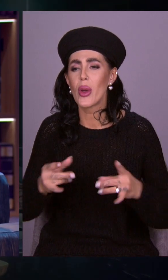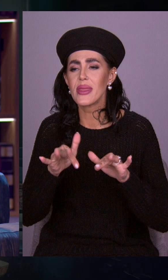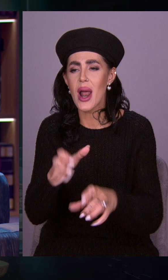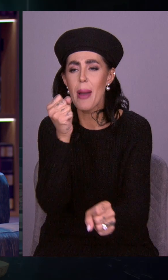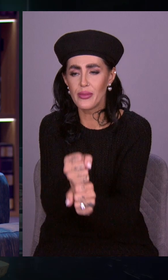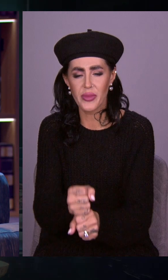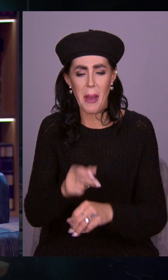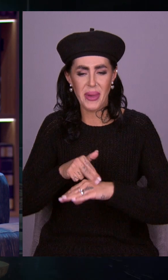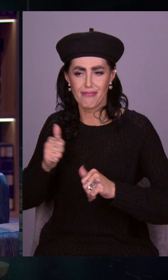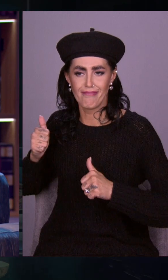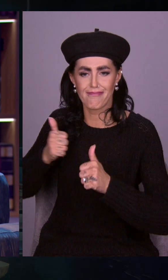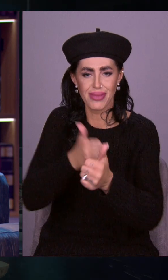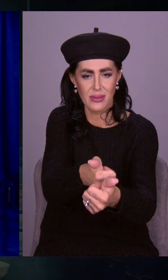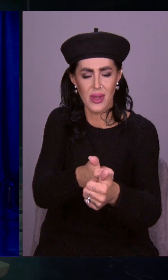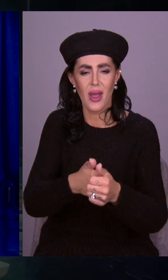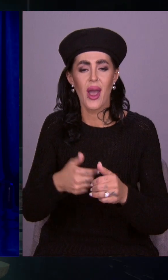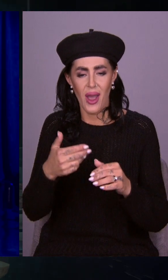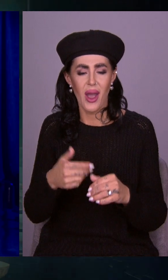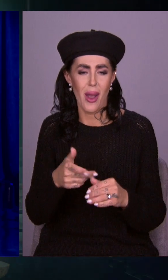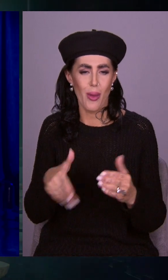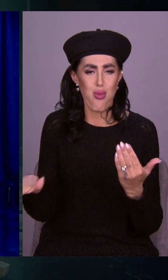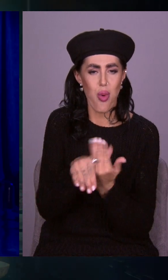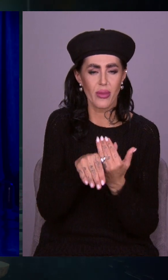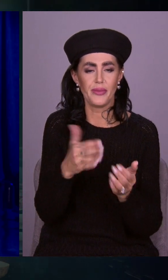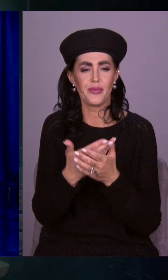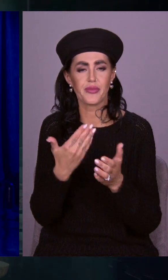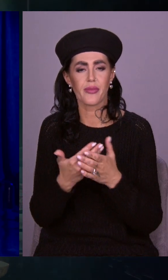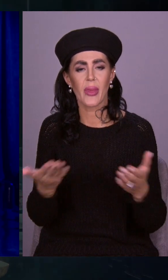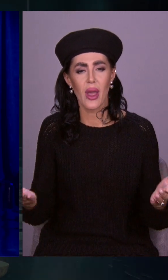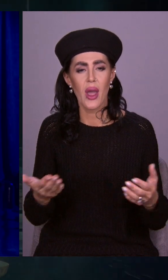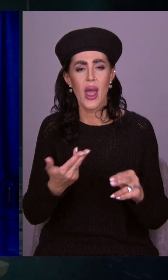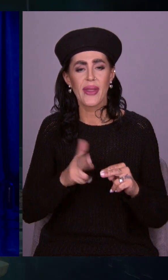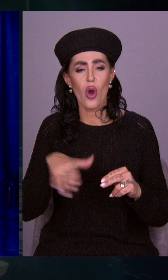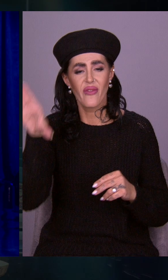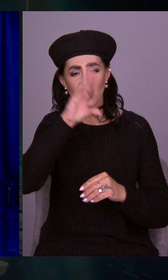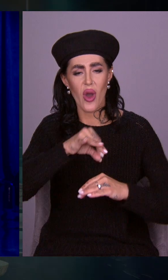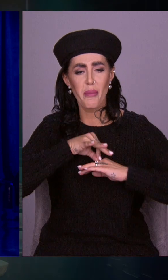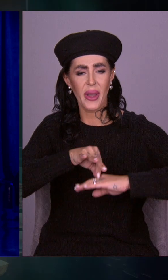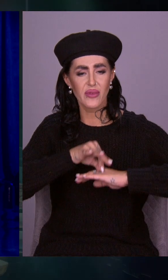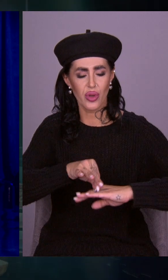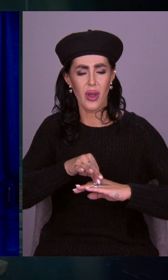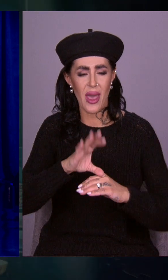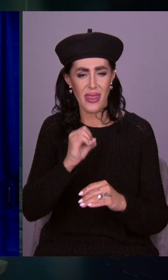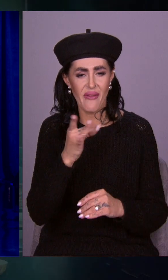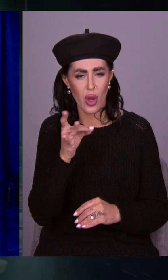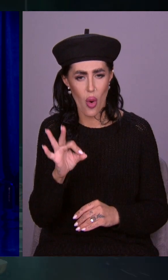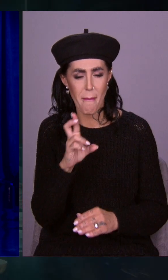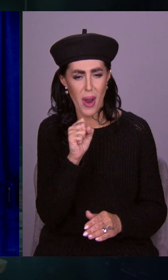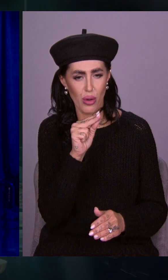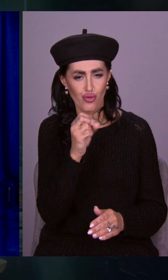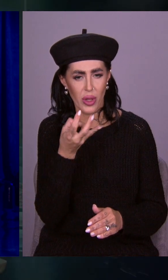за легендою, вони мали там забрати екстрено мене і Йону Ласанда, тодішнього супервайзера